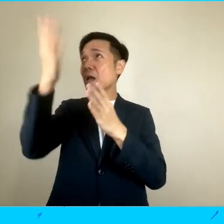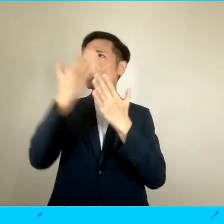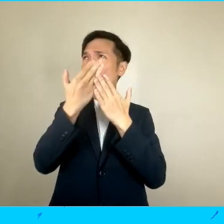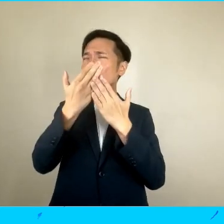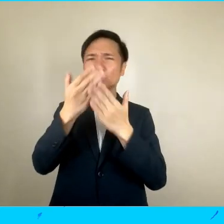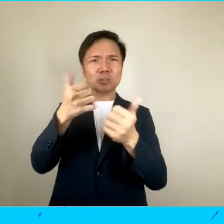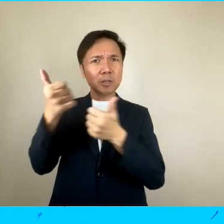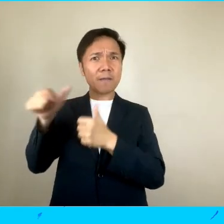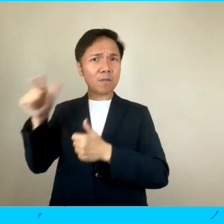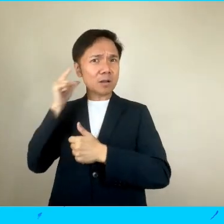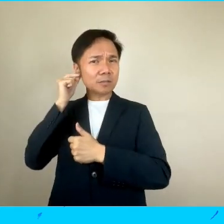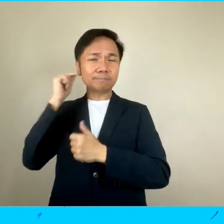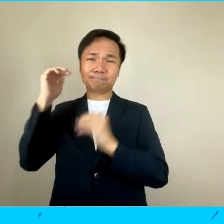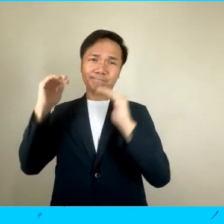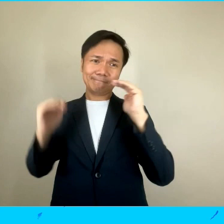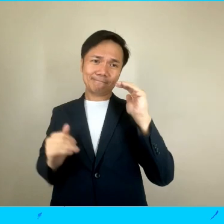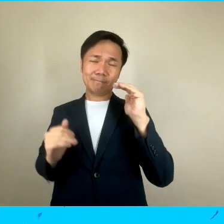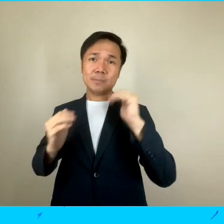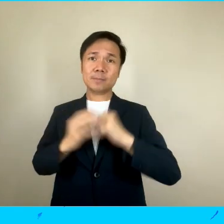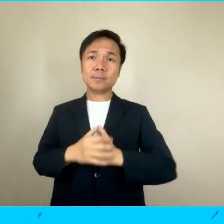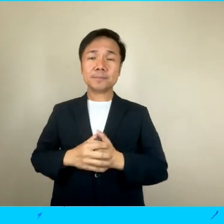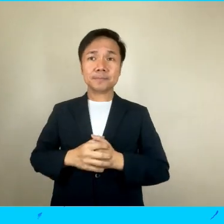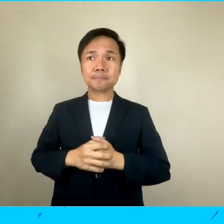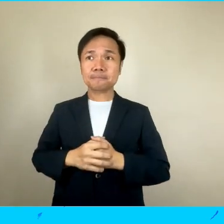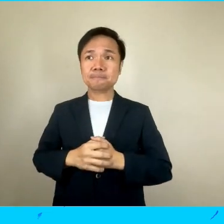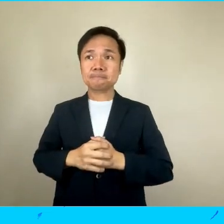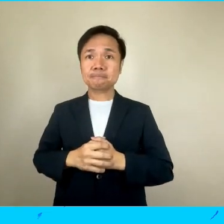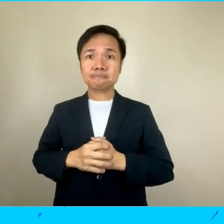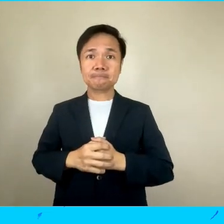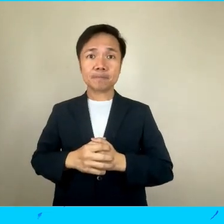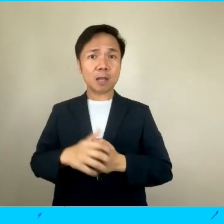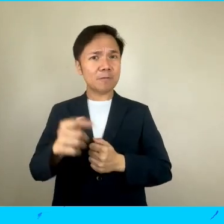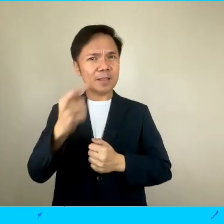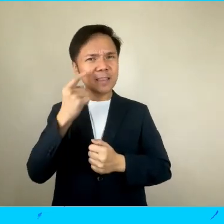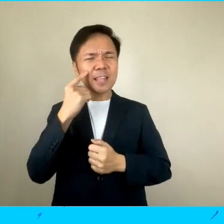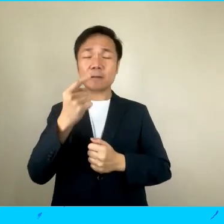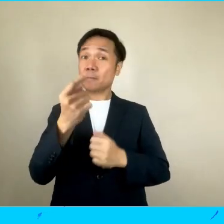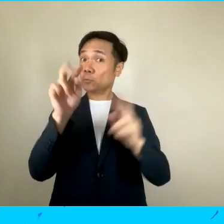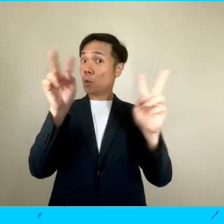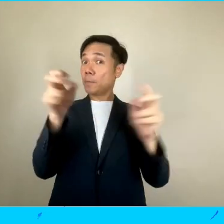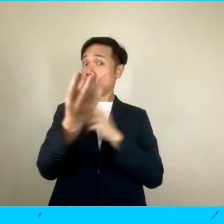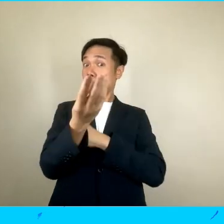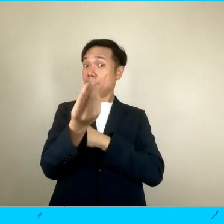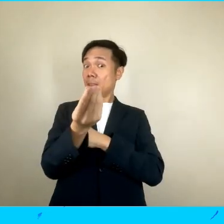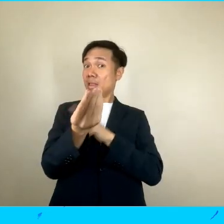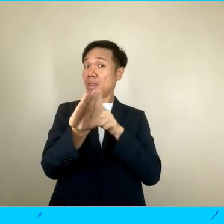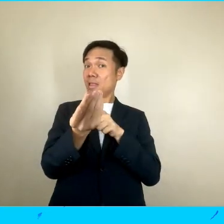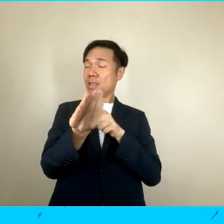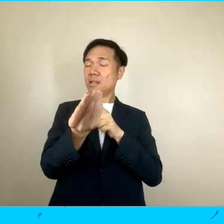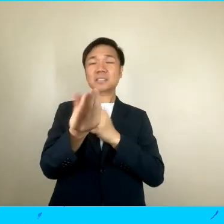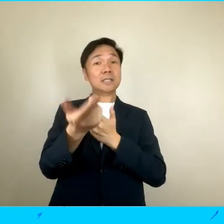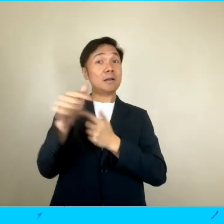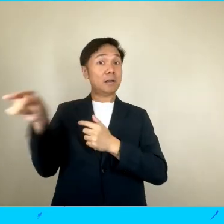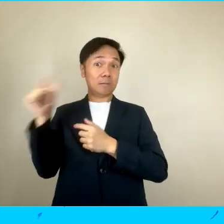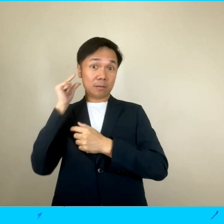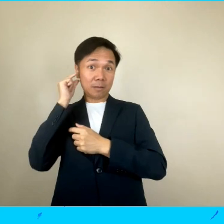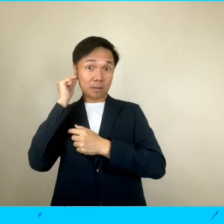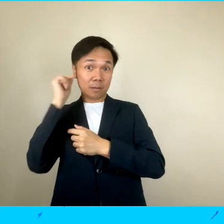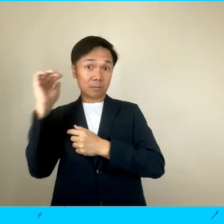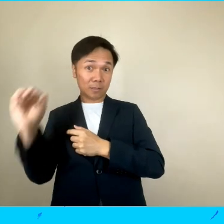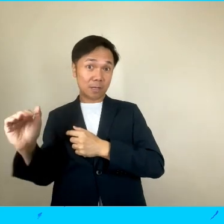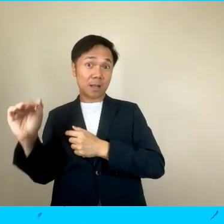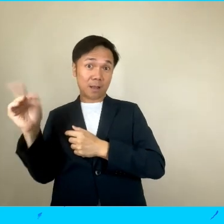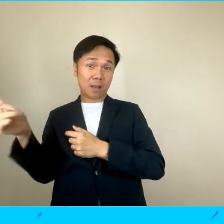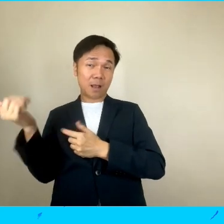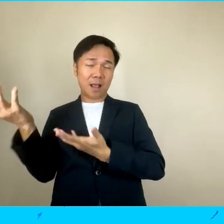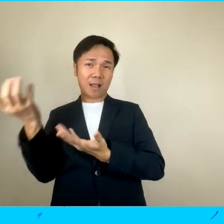l'exclusion des adolescentes dans le monde. Donc, l'aider est, avec tous ces défis, la sécurité économique, ça veut dire